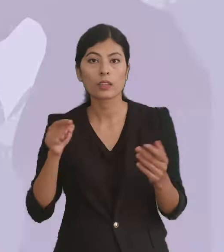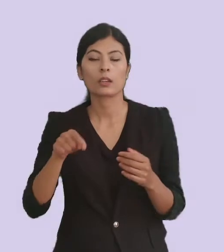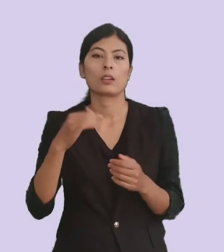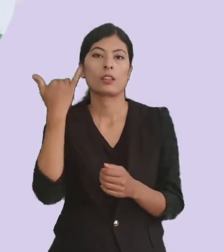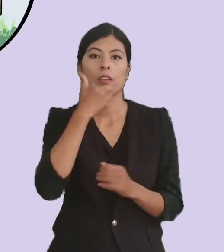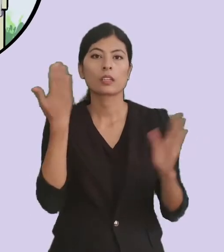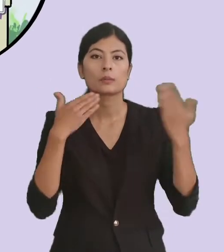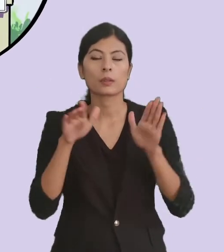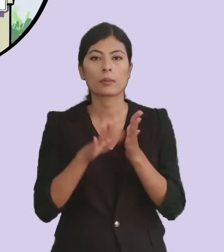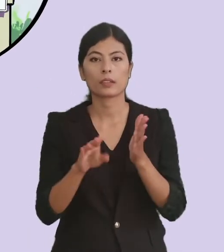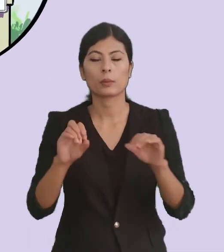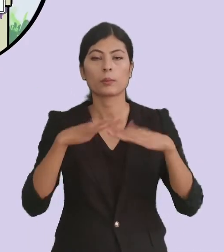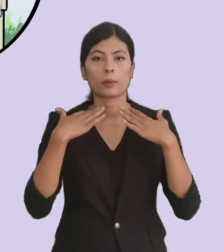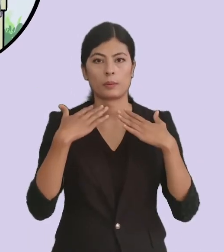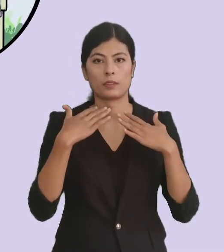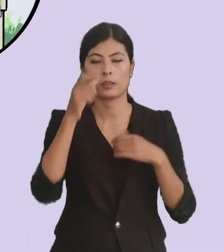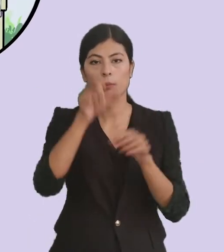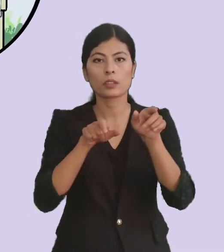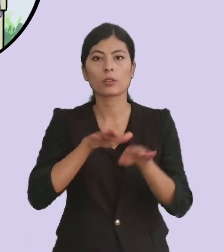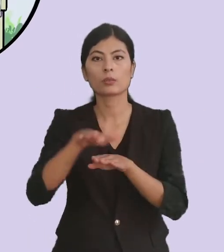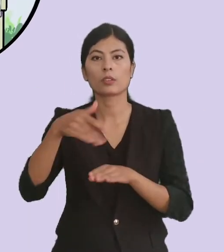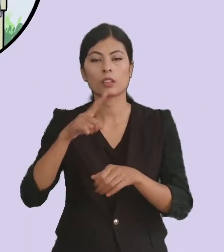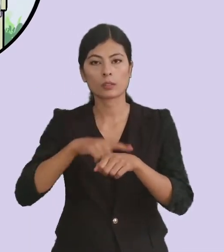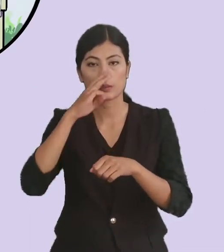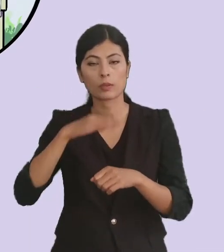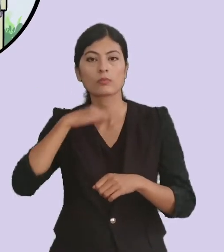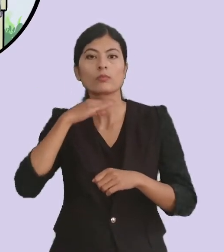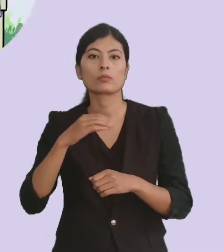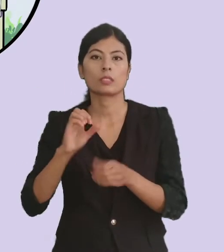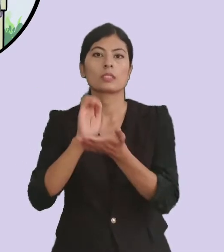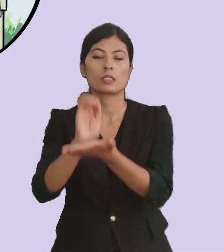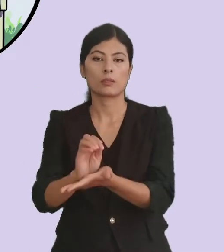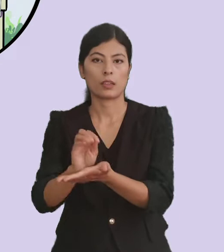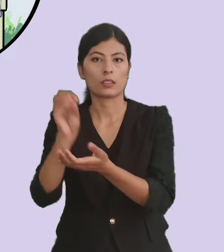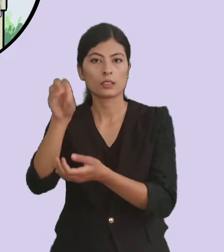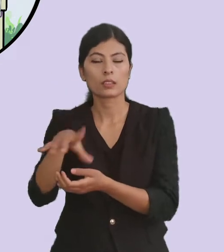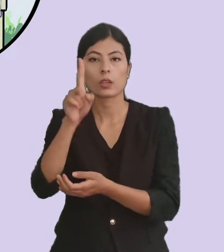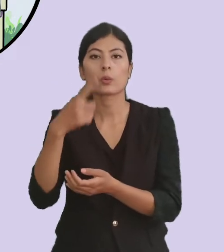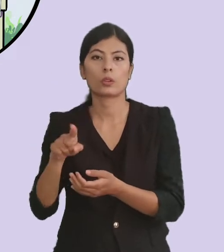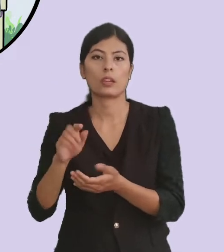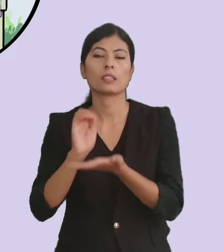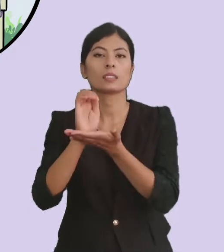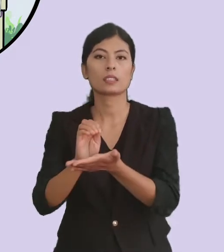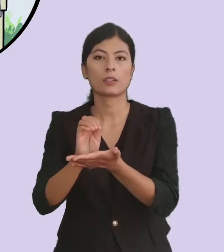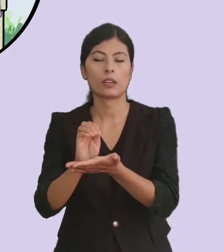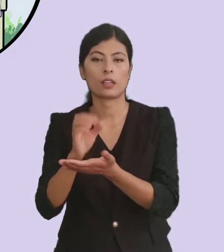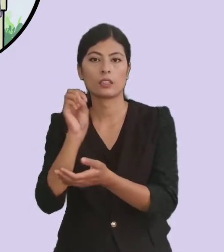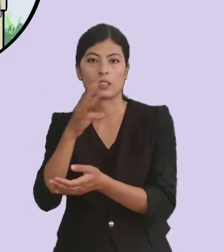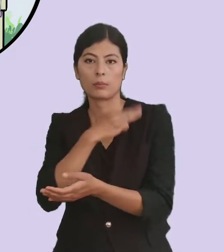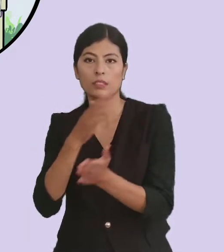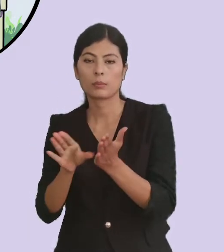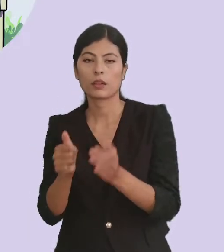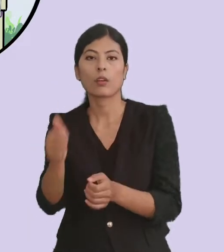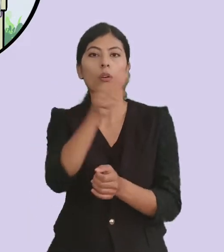लैङ्गिक हिंसाबाट प्रभावित व्यक्तिहरूकन ट्याममै उचित र प्रभावकारी सेवा प्रवाह हर्न एउटा सेवा प्रदायकबाट अरू